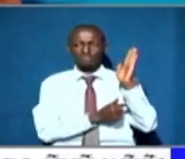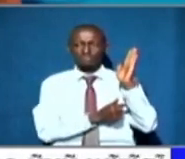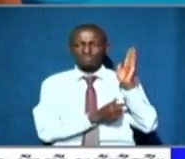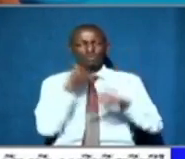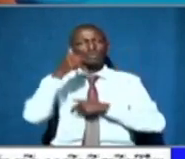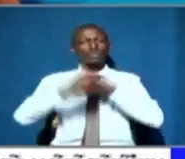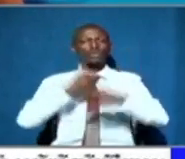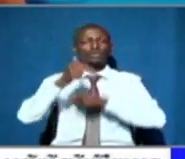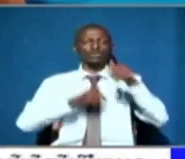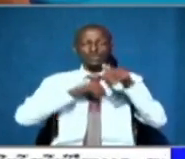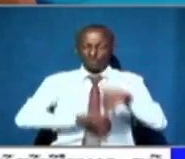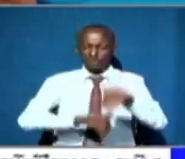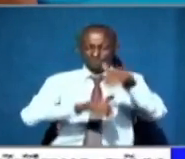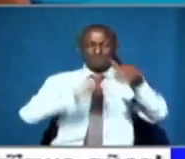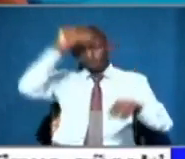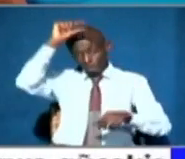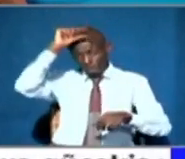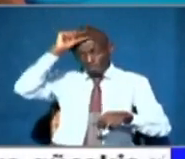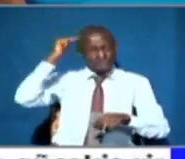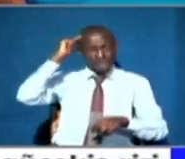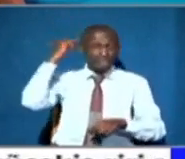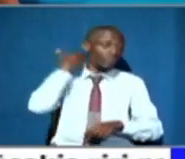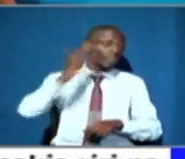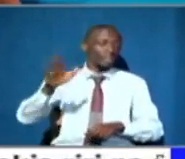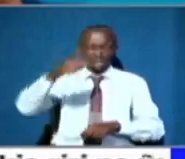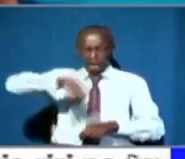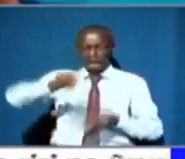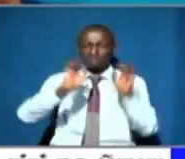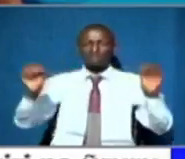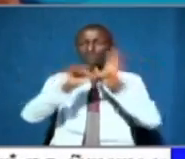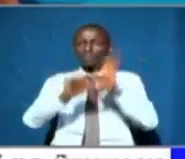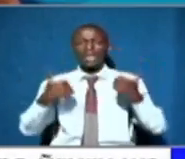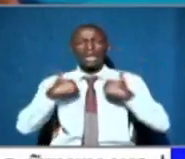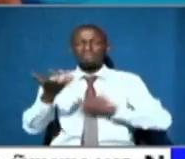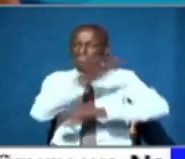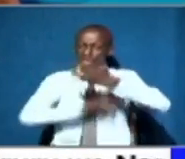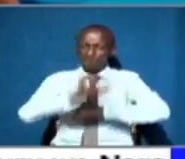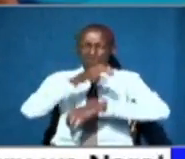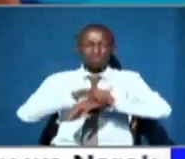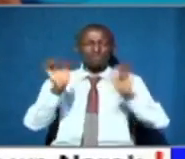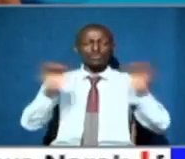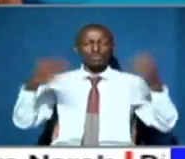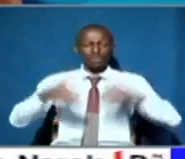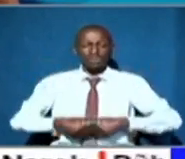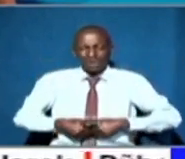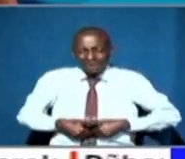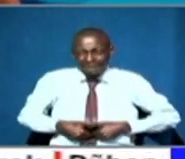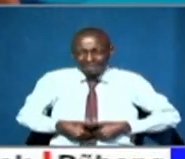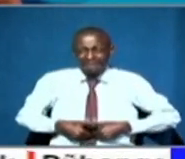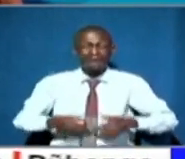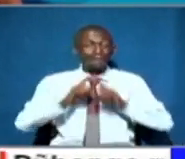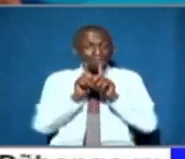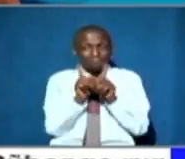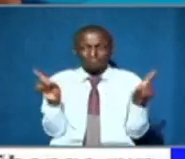maundu maya ireka thaingi tutikone ka iratumena acha ndorona andu mena thina economy tijega andu mena ngaragu no ino ngaragu